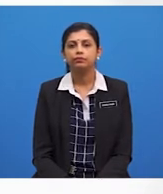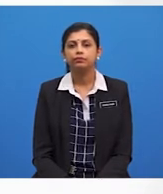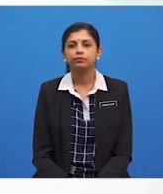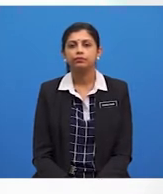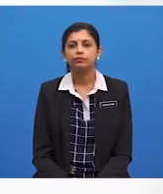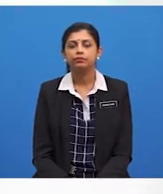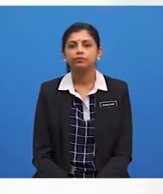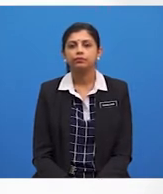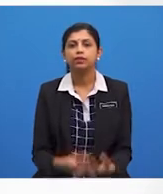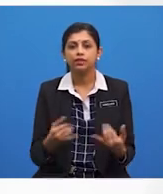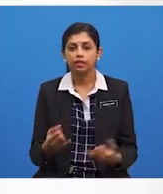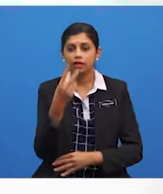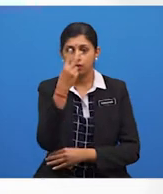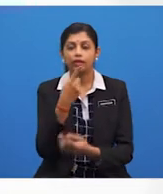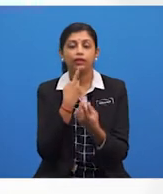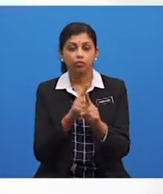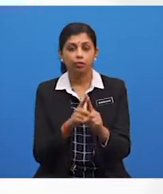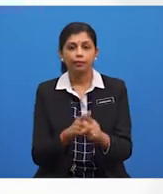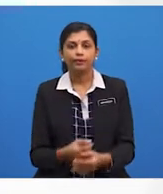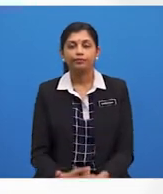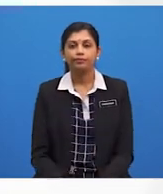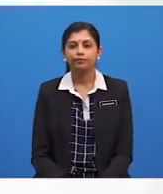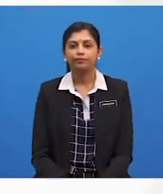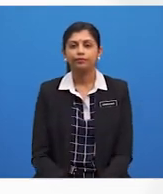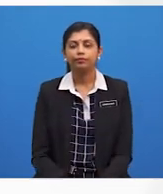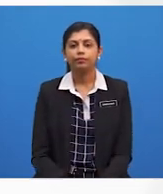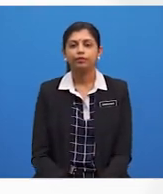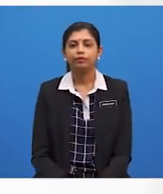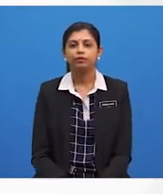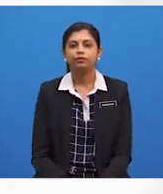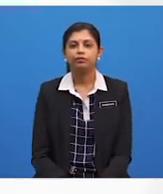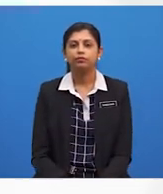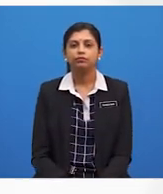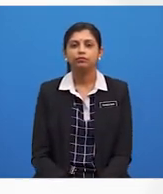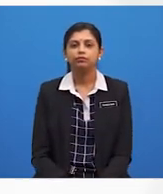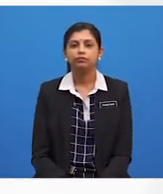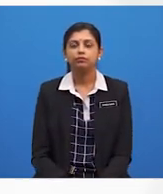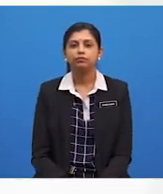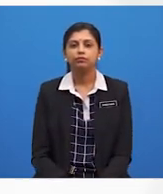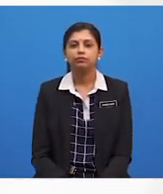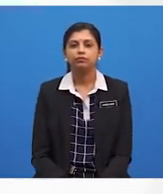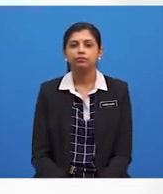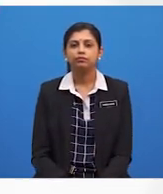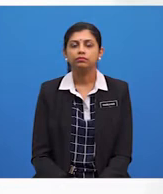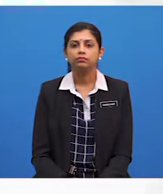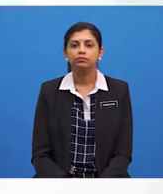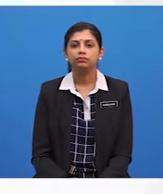Baiklah, sila semak jawapan kamu. Cadangan jawapan yang tepat untuk soalan ini